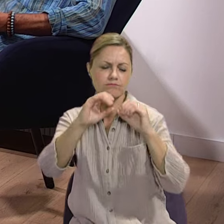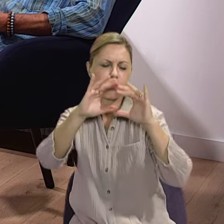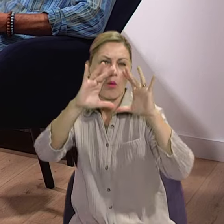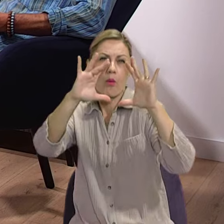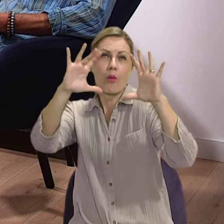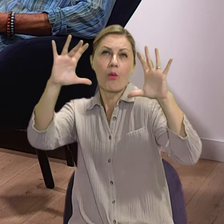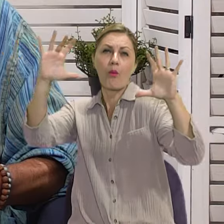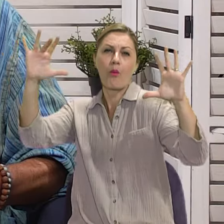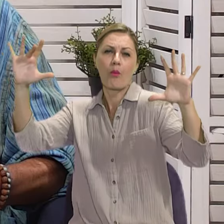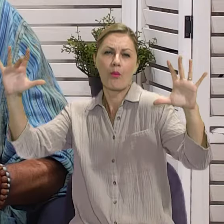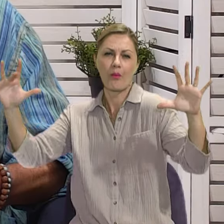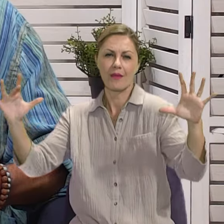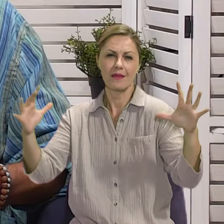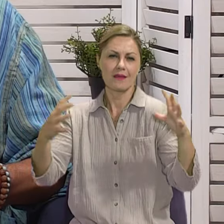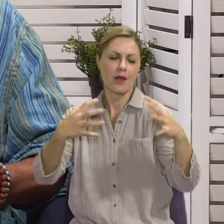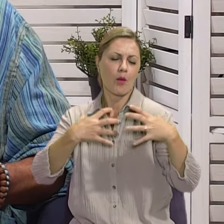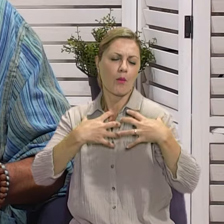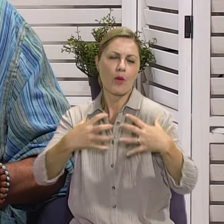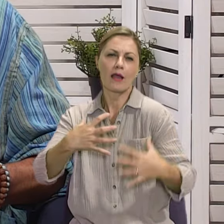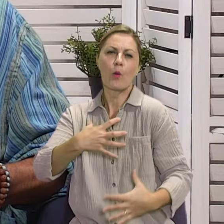malo pogurat, popratit,